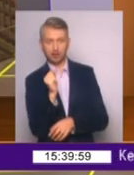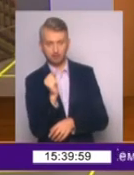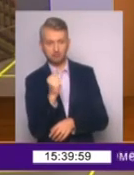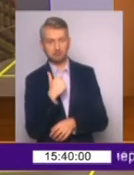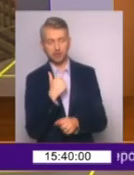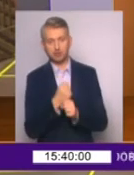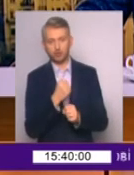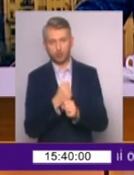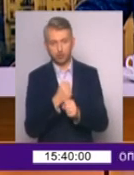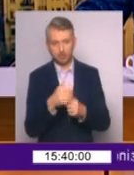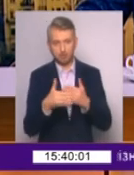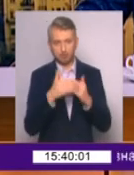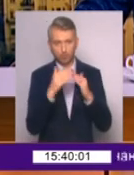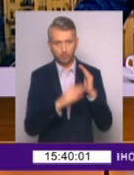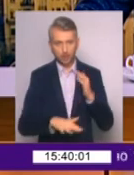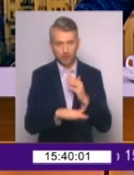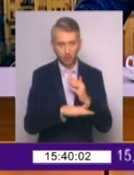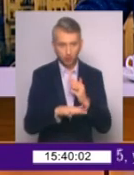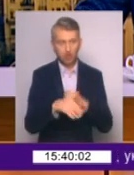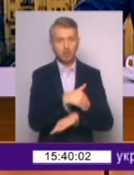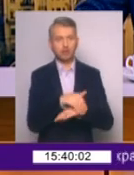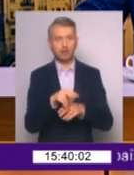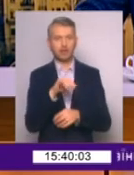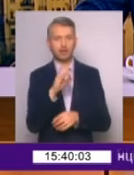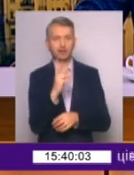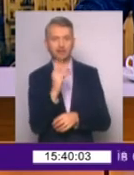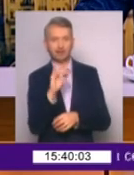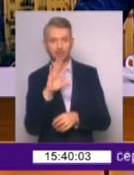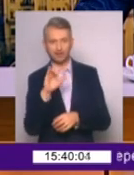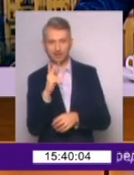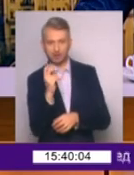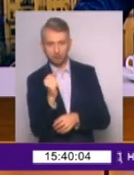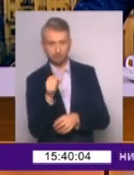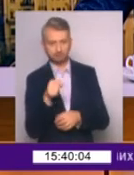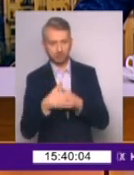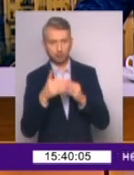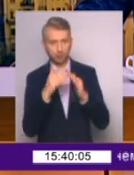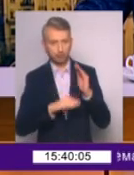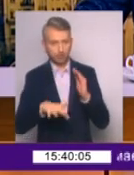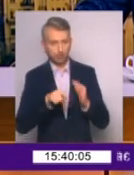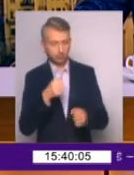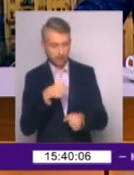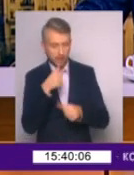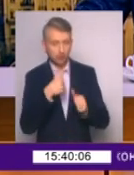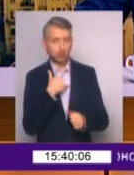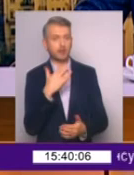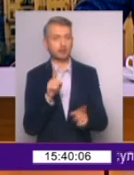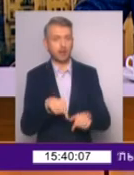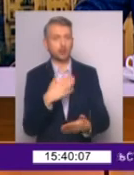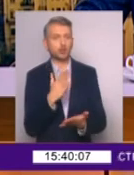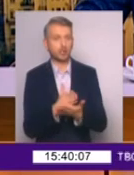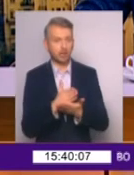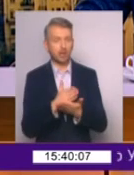робили прибудинкову територію, і Лисківську робили прибудинкову територію, тому на цей рік також у нас є